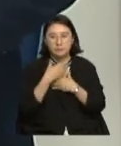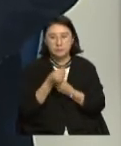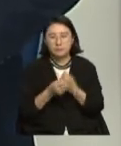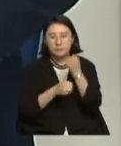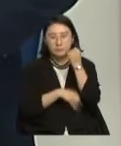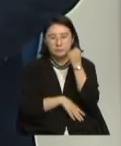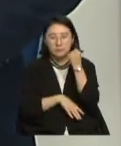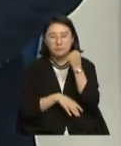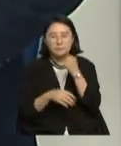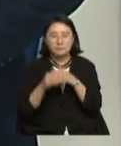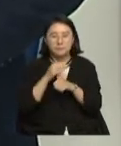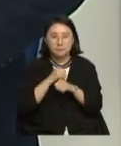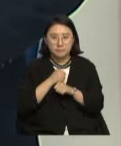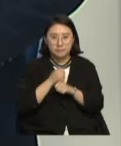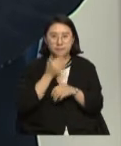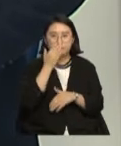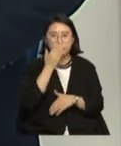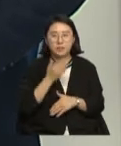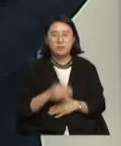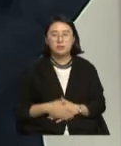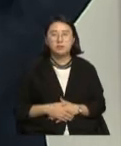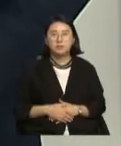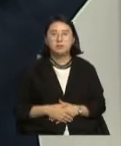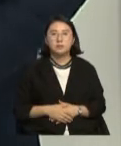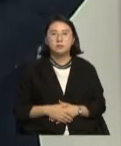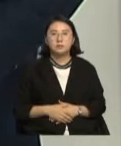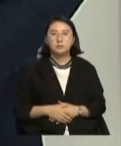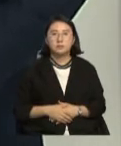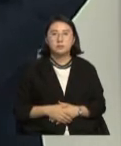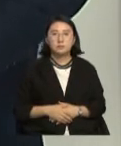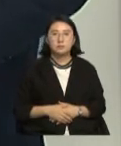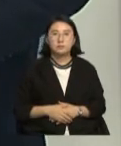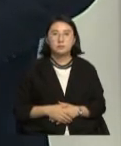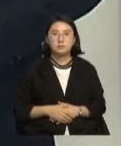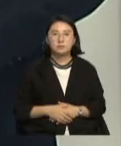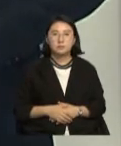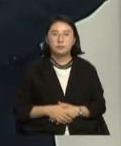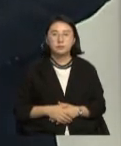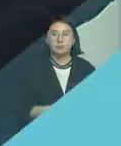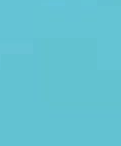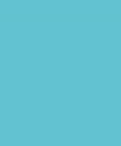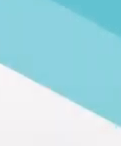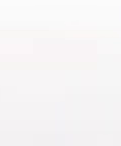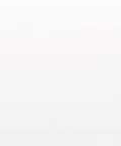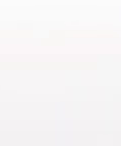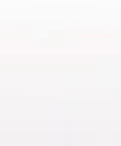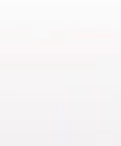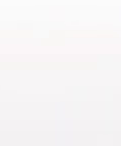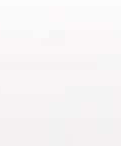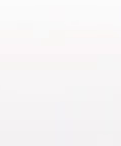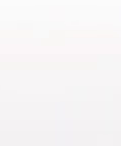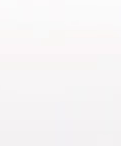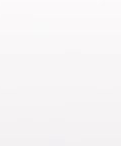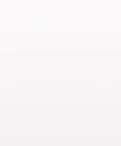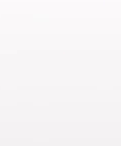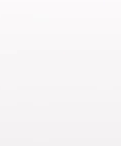기본 뿌리는 지켜질 수 있어야 하겠습니다 지금까지 클리키 워 되었습니다 2